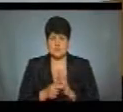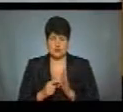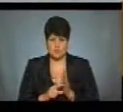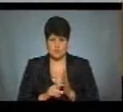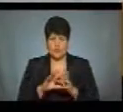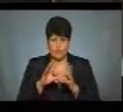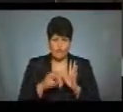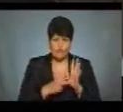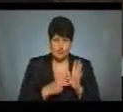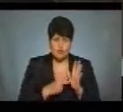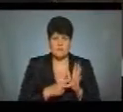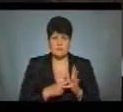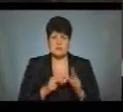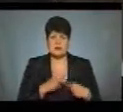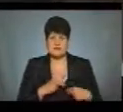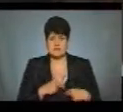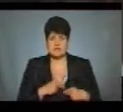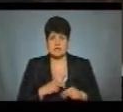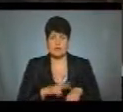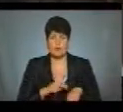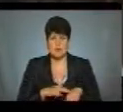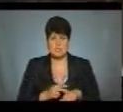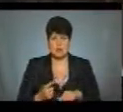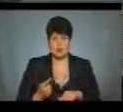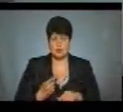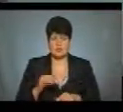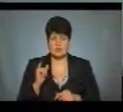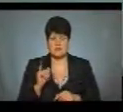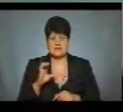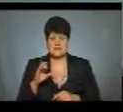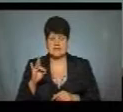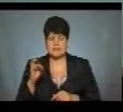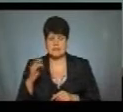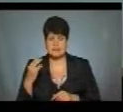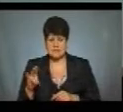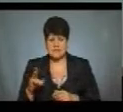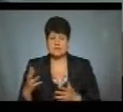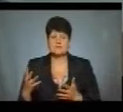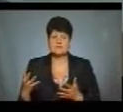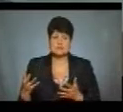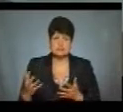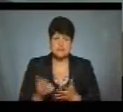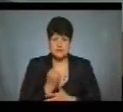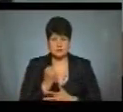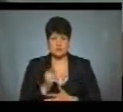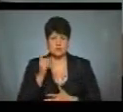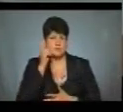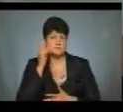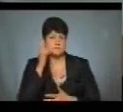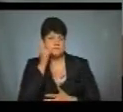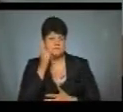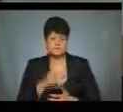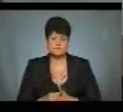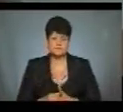У 7-й працівник управління поліції і охорони Іван Срібний металошукачем виявив в абітурієнта телефон.